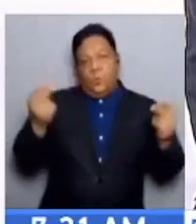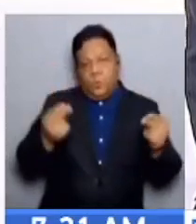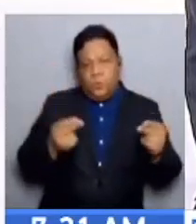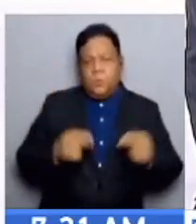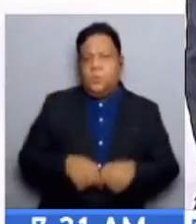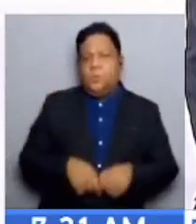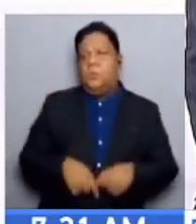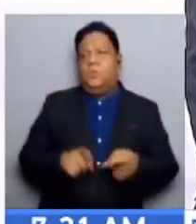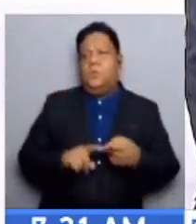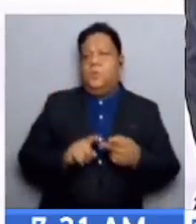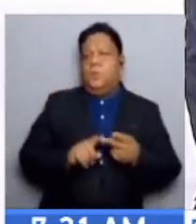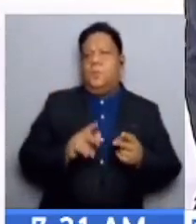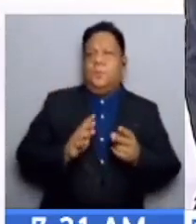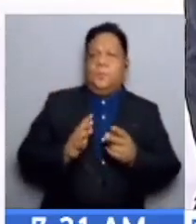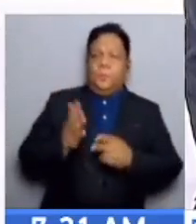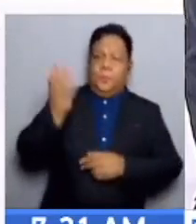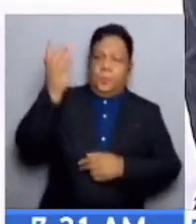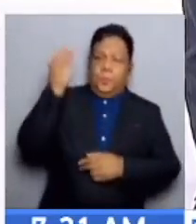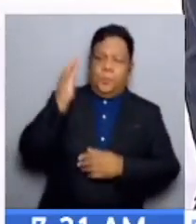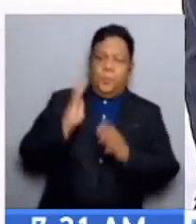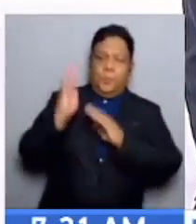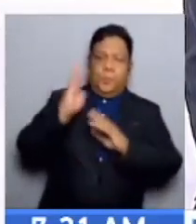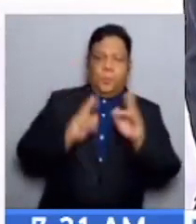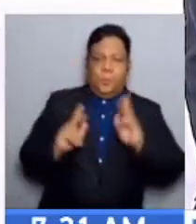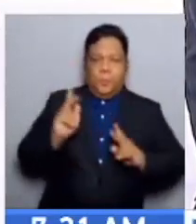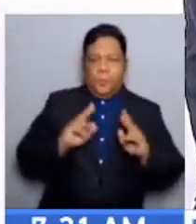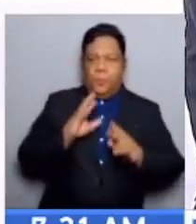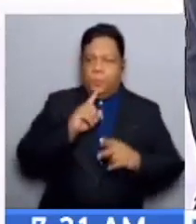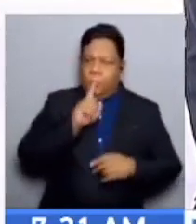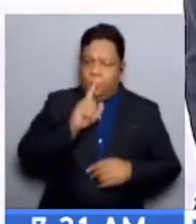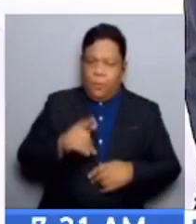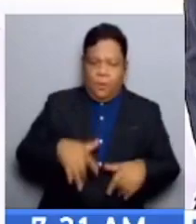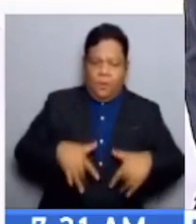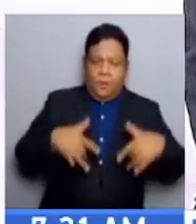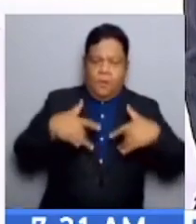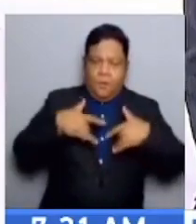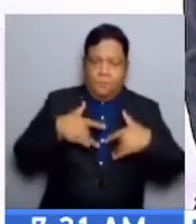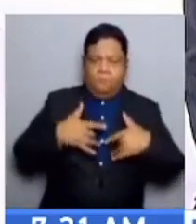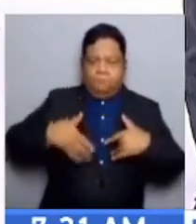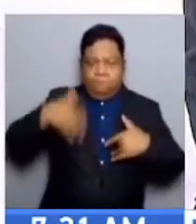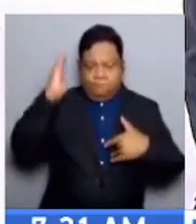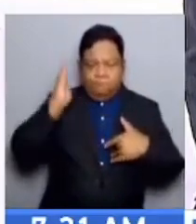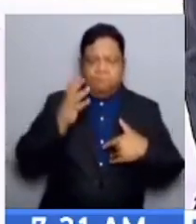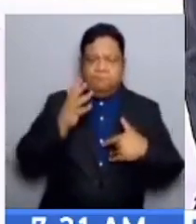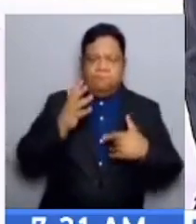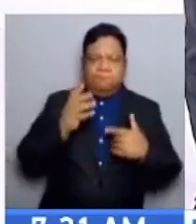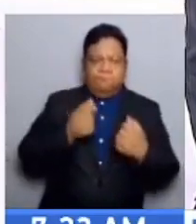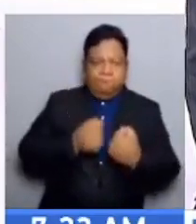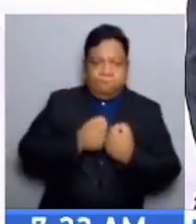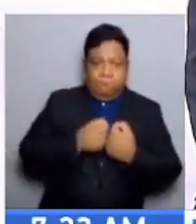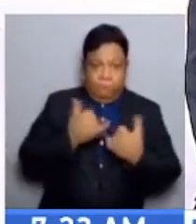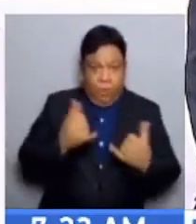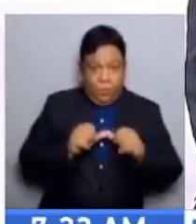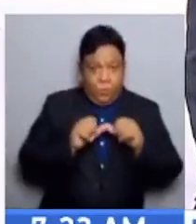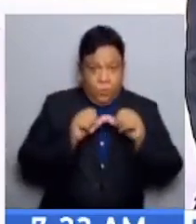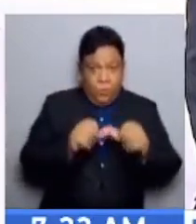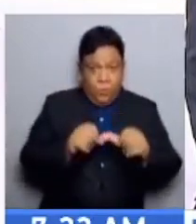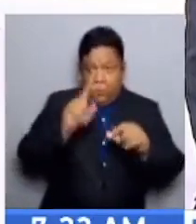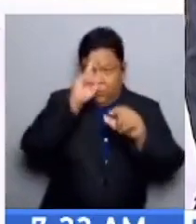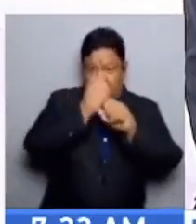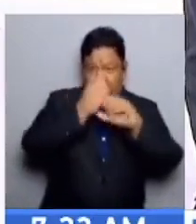mga iba't ibang nagbuwis ng buhay. Na hanggang ngayon, patuloy po yung kanilang mga pangarap, hindi pa natutupad yung